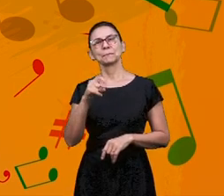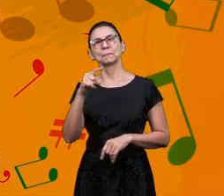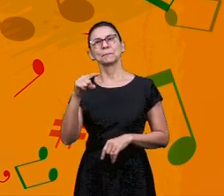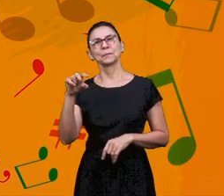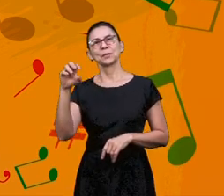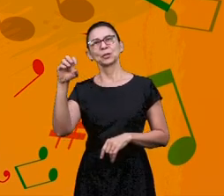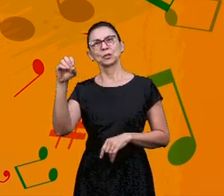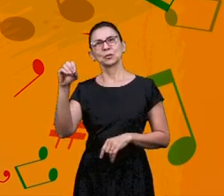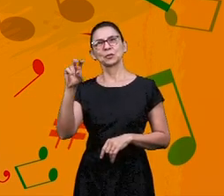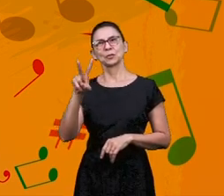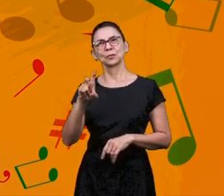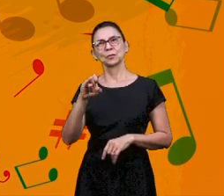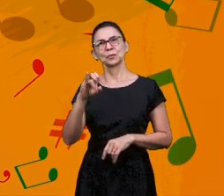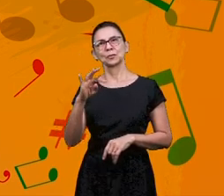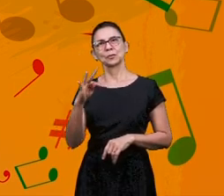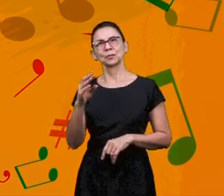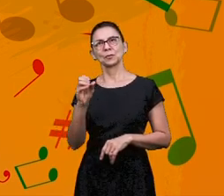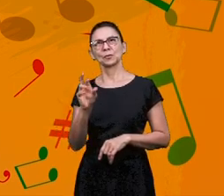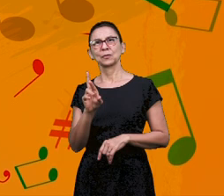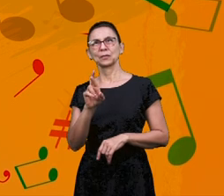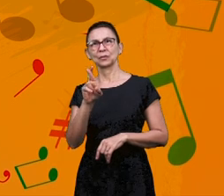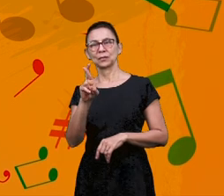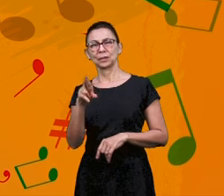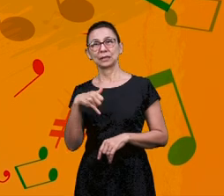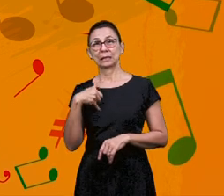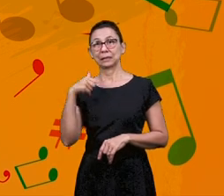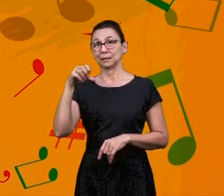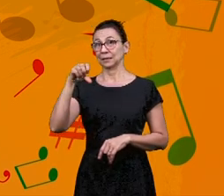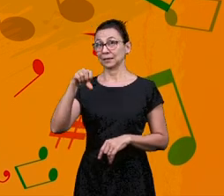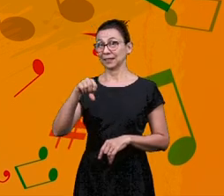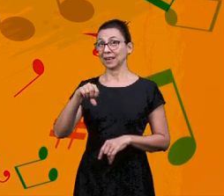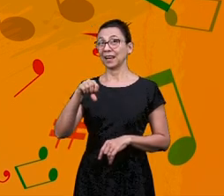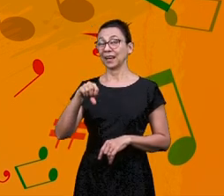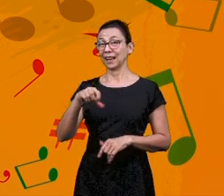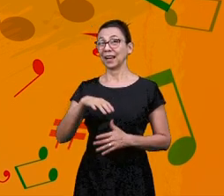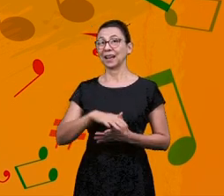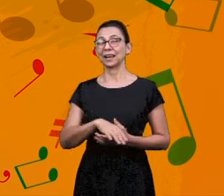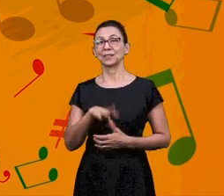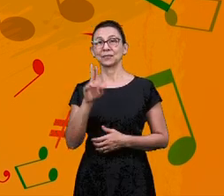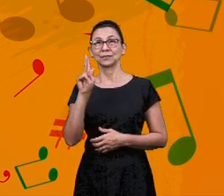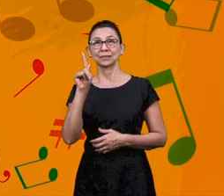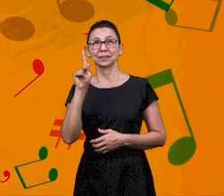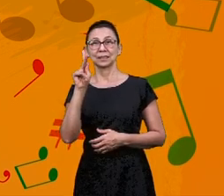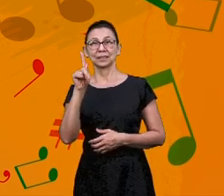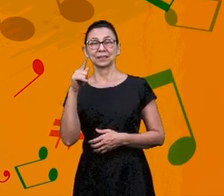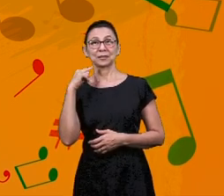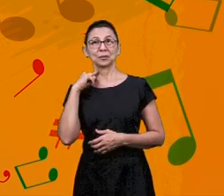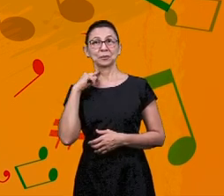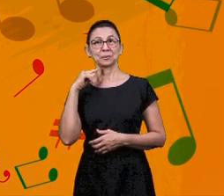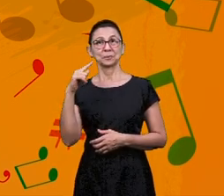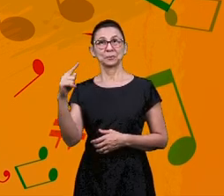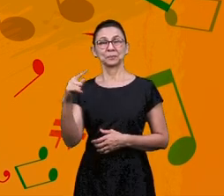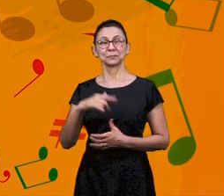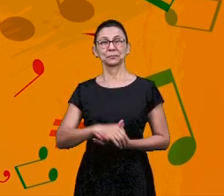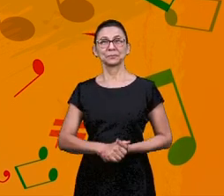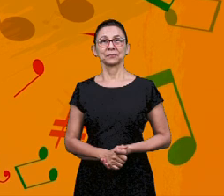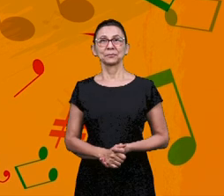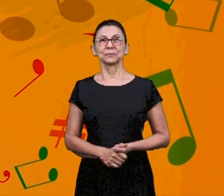João Vitor Chaves Lopes, de 9 ans, governador Valadares, Minas Gerais.